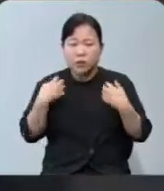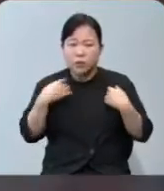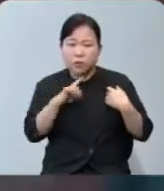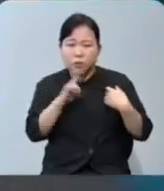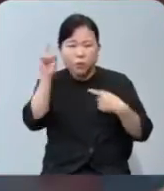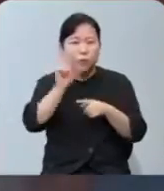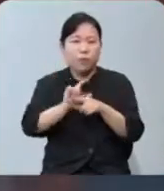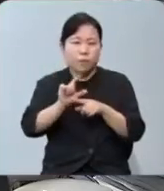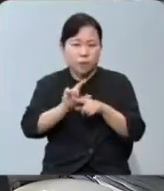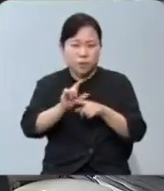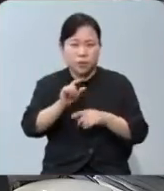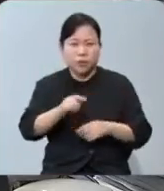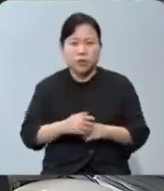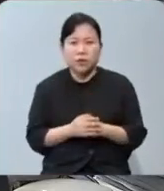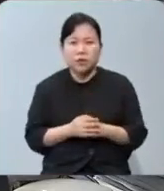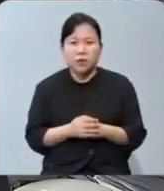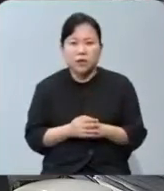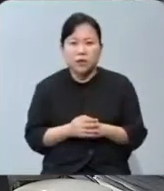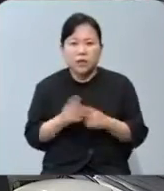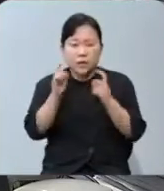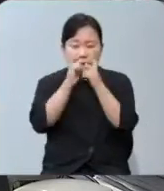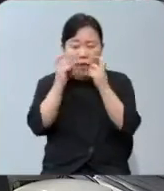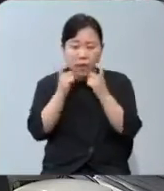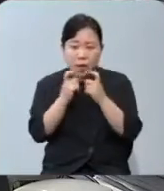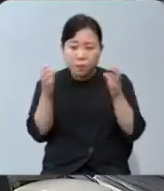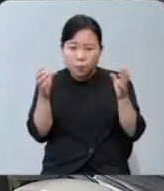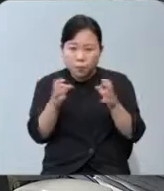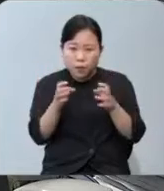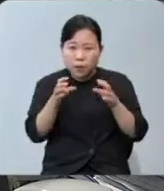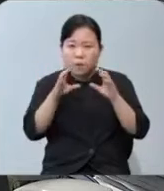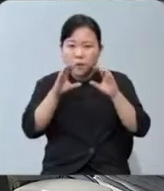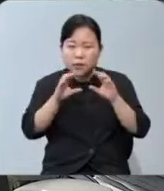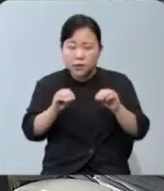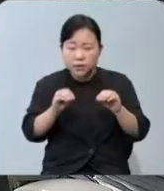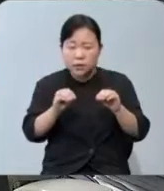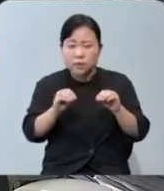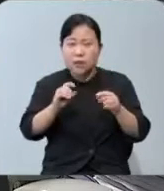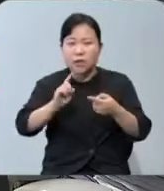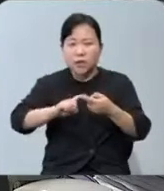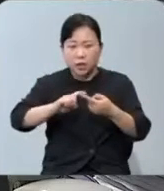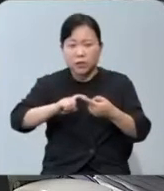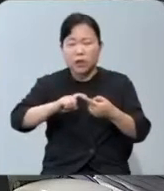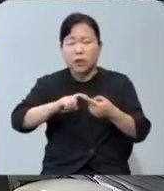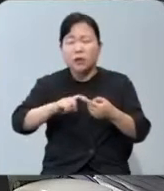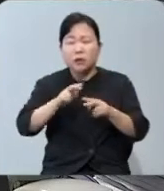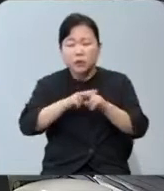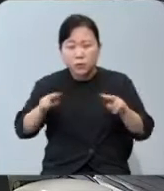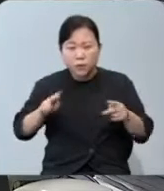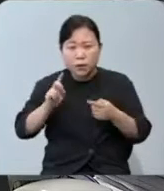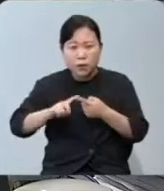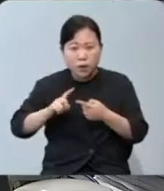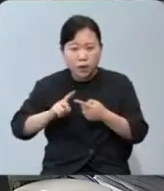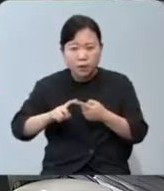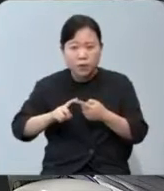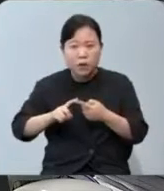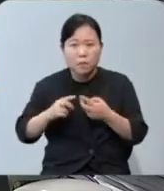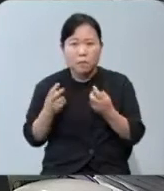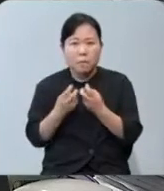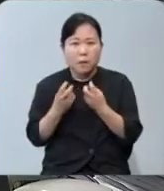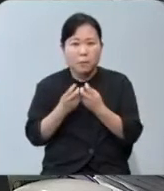거듭하고 있습니다 학적 모임 제한을 해제한 부분에 대해서는 단계적 시행 방안을